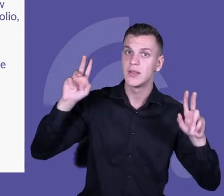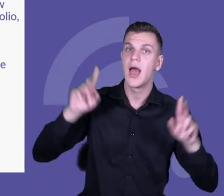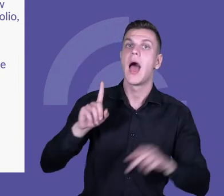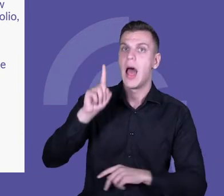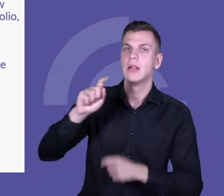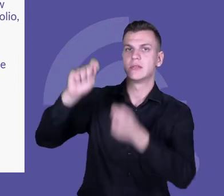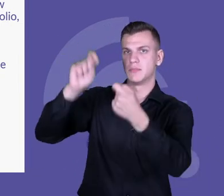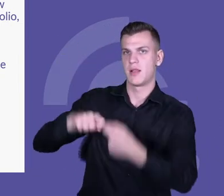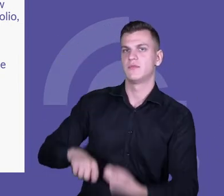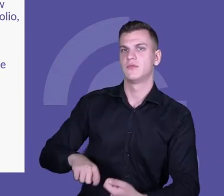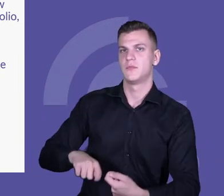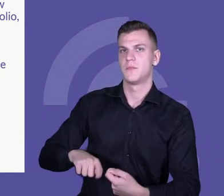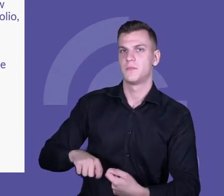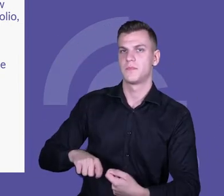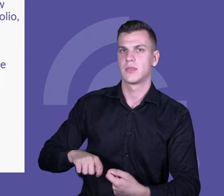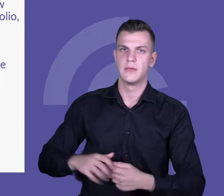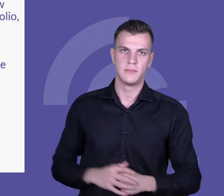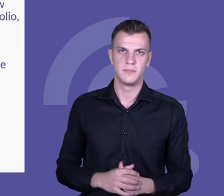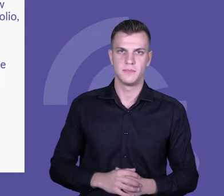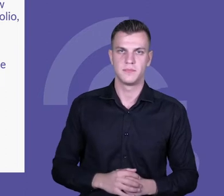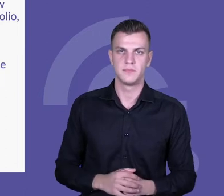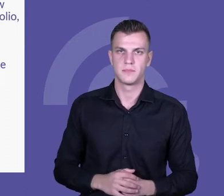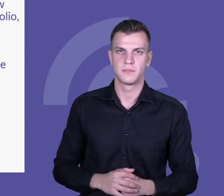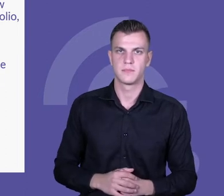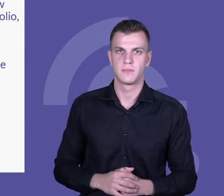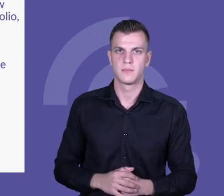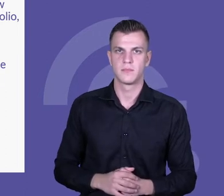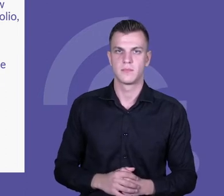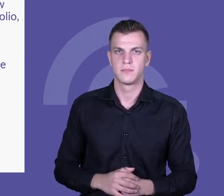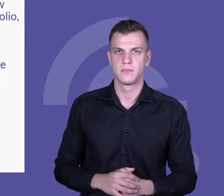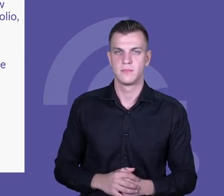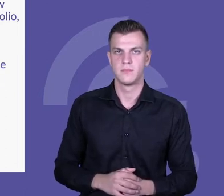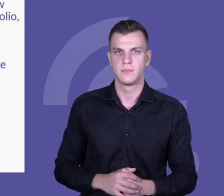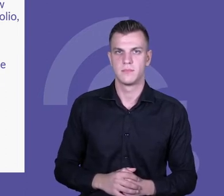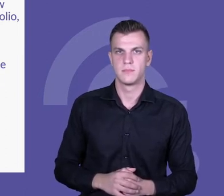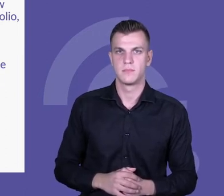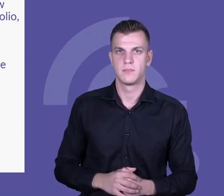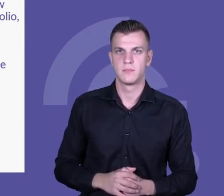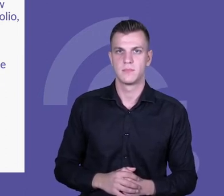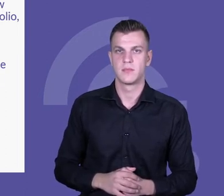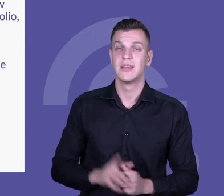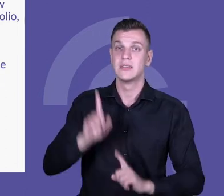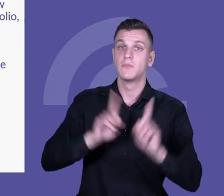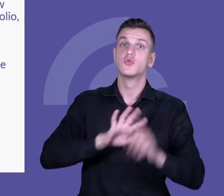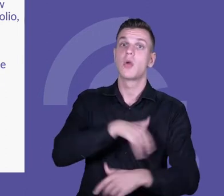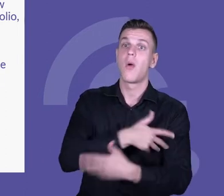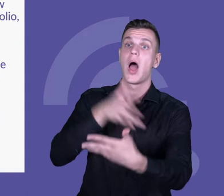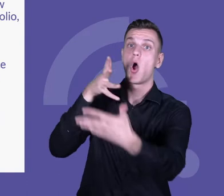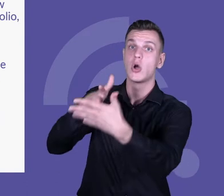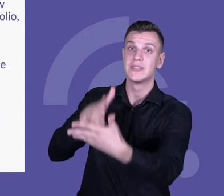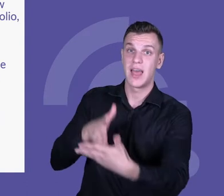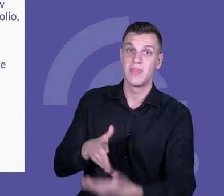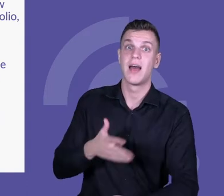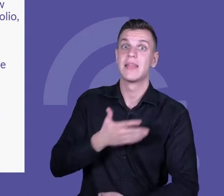ocenie, wychodząc z takiego założenia, że to, co w szkole jest, nie jest oceniane, de facto jest